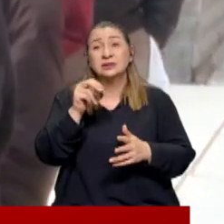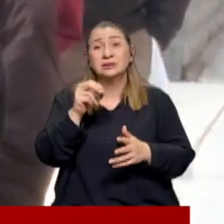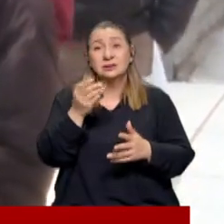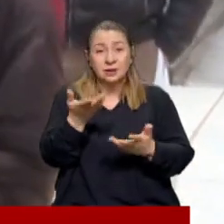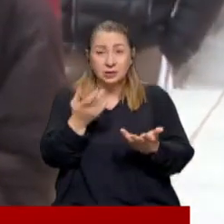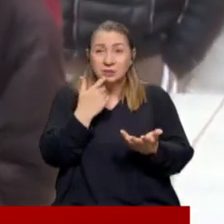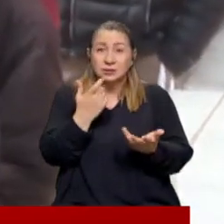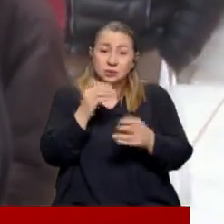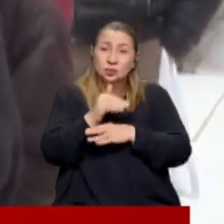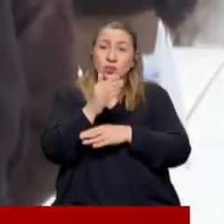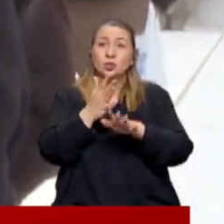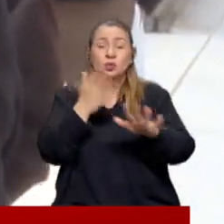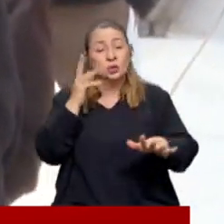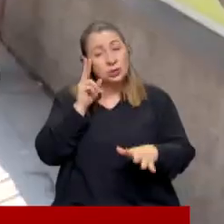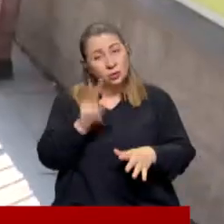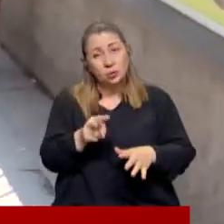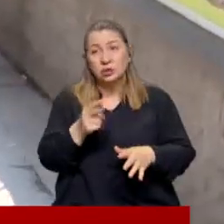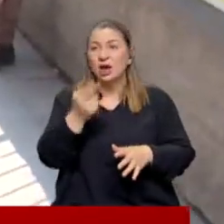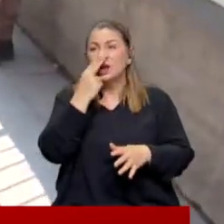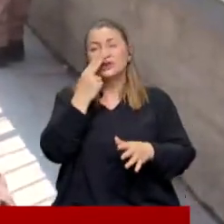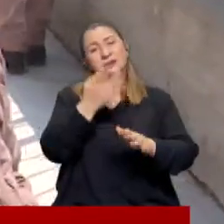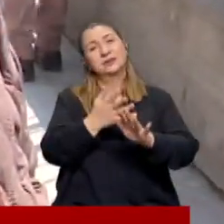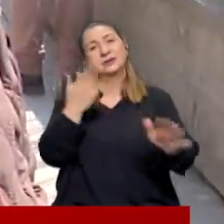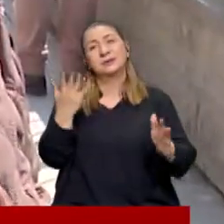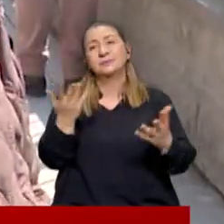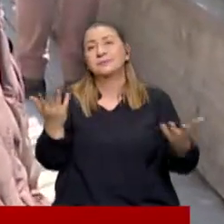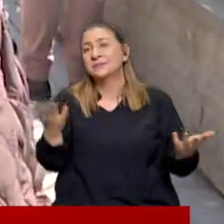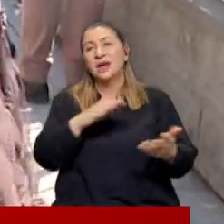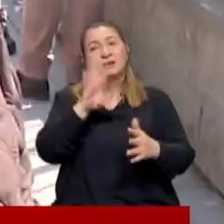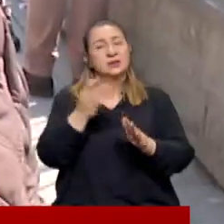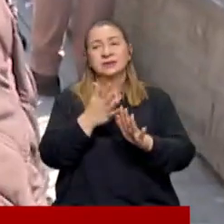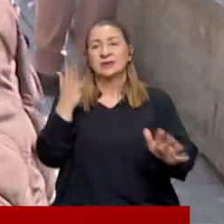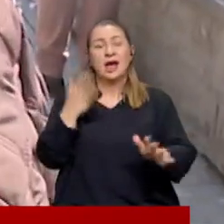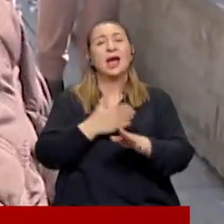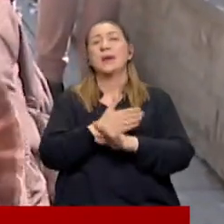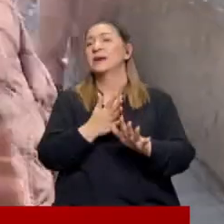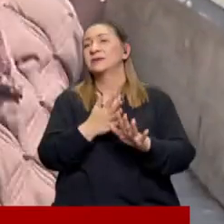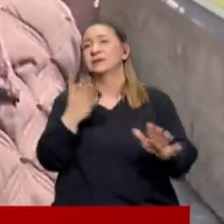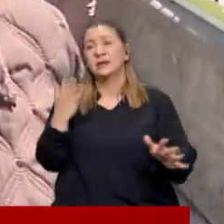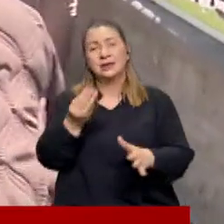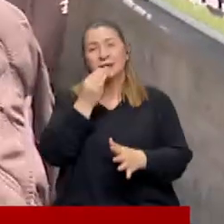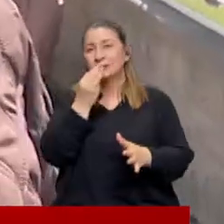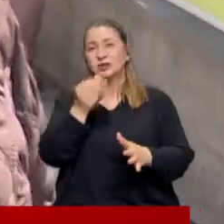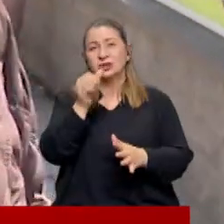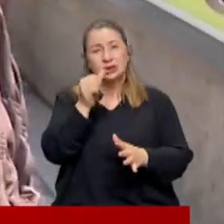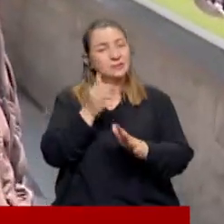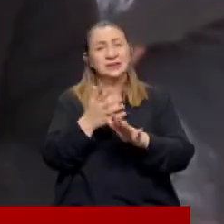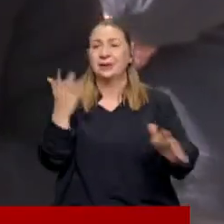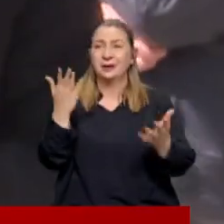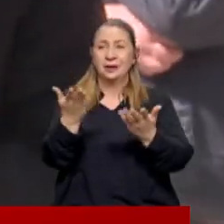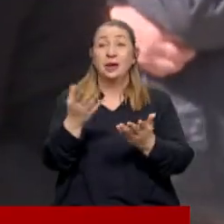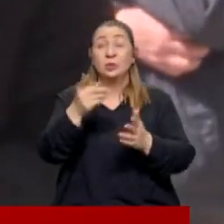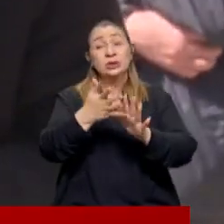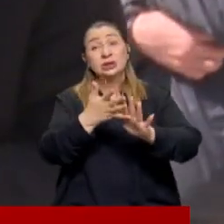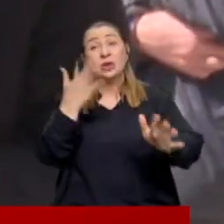şöyle var ama işte yaşıyoruz kuyruğu da yaşıyoruz alıştık sıralar Aynı her şey sıra etmekte sıra yiyeceğimiz içeceğimiz de